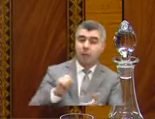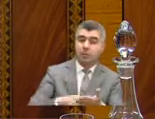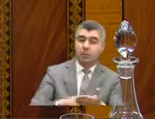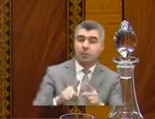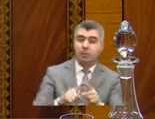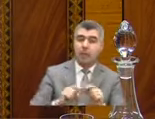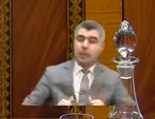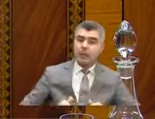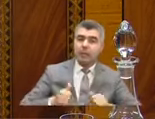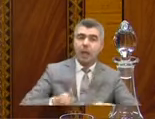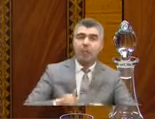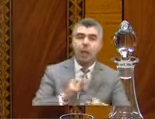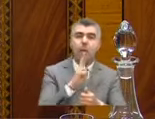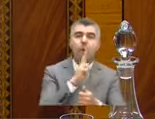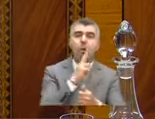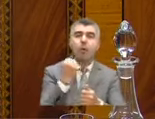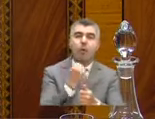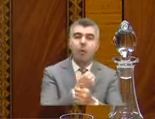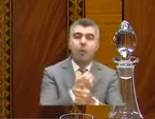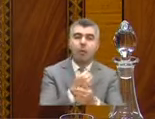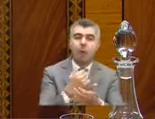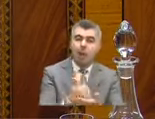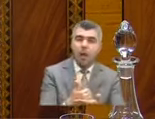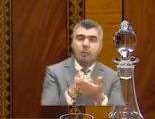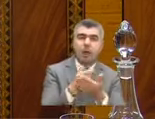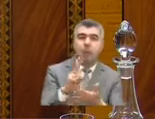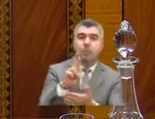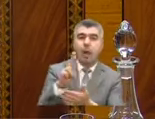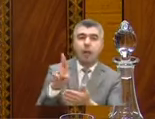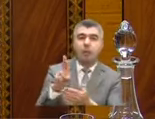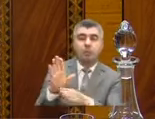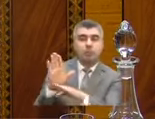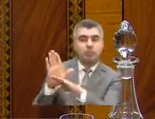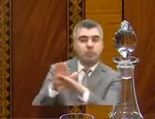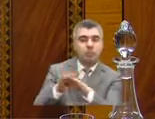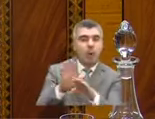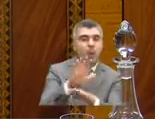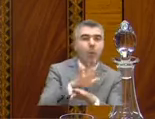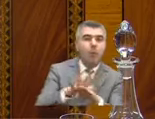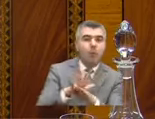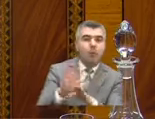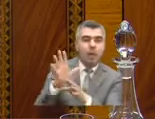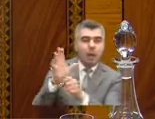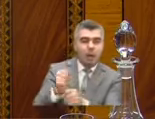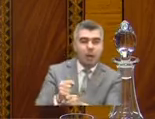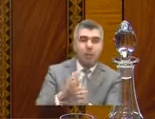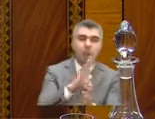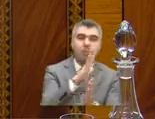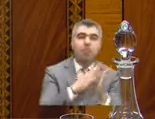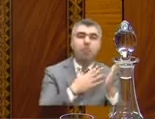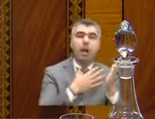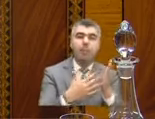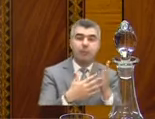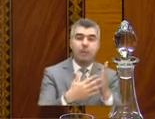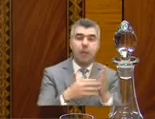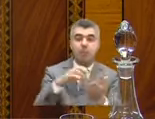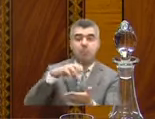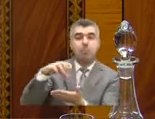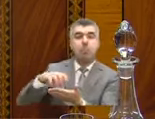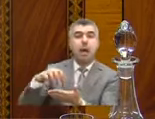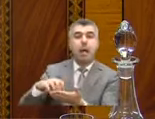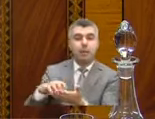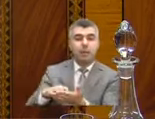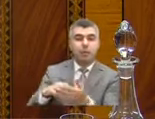أجل تسريع تنزيل التعليمات الملكية السامية بخصوص برنامج إعادة تأهيل المناطق المتضررة